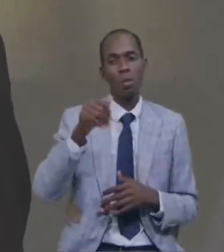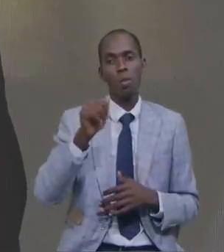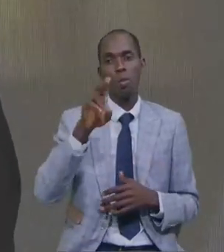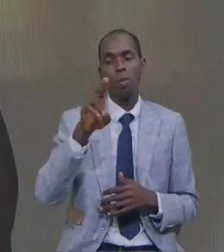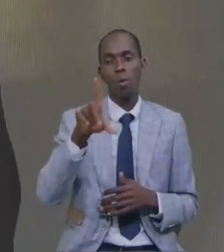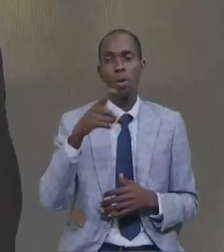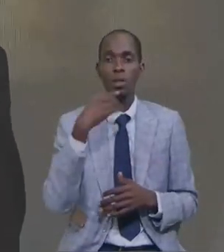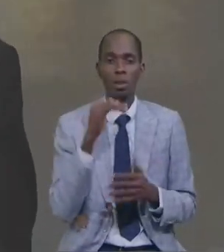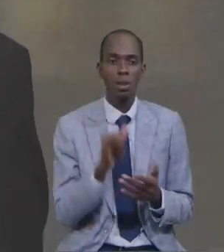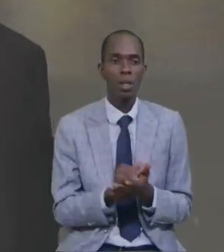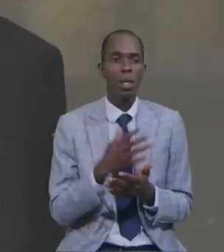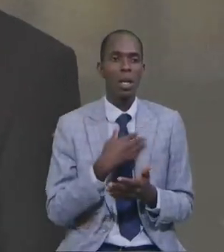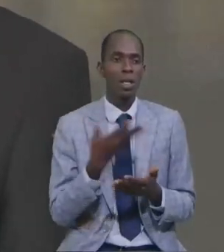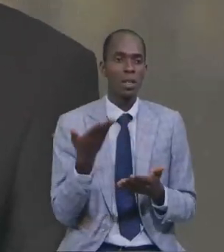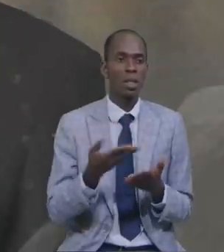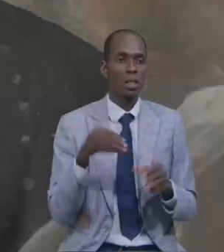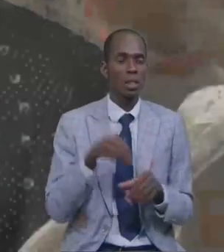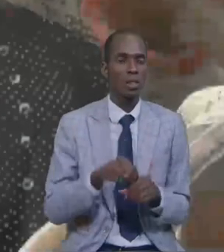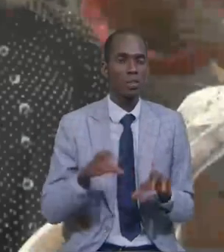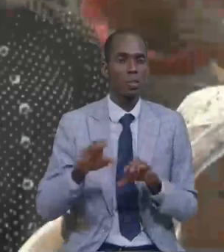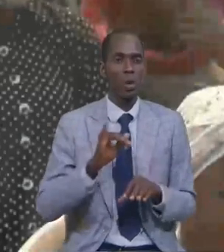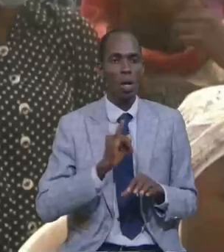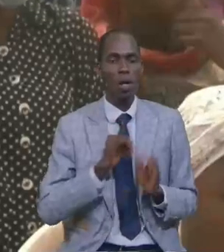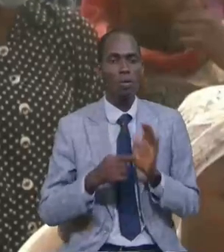d'avoir constamment,